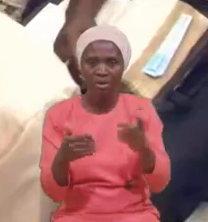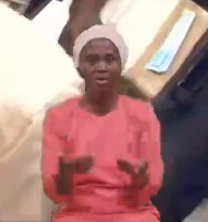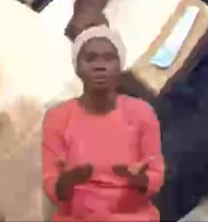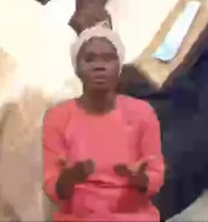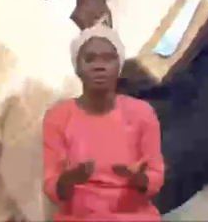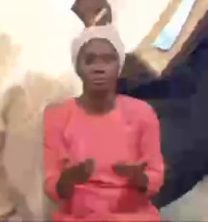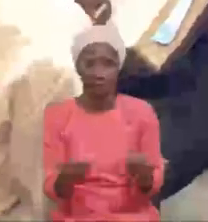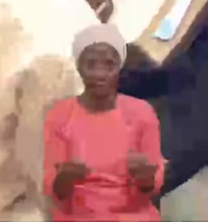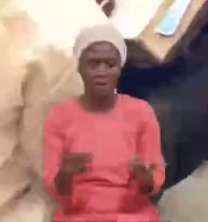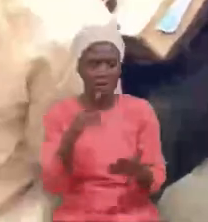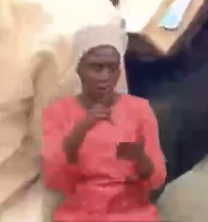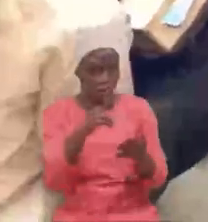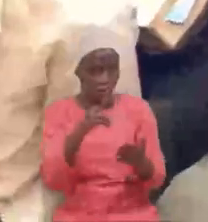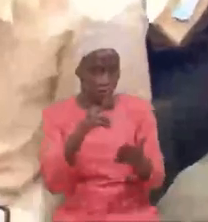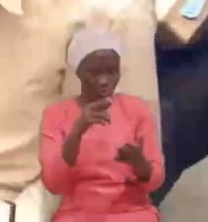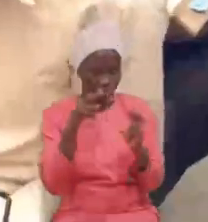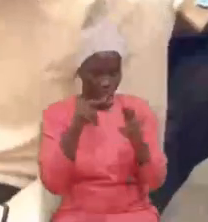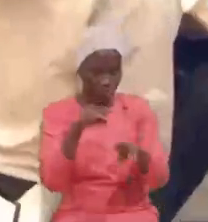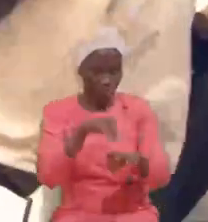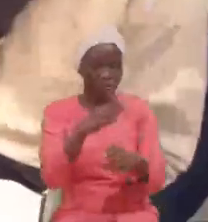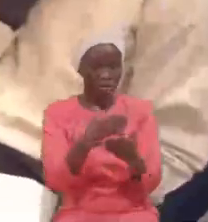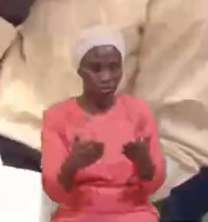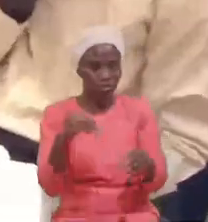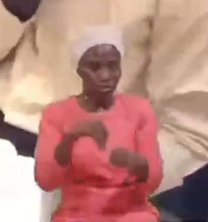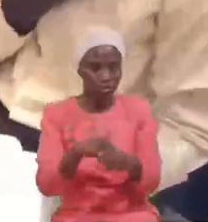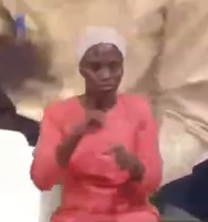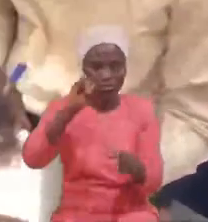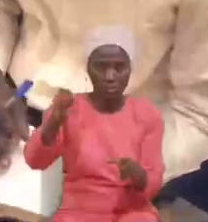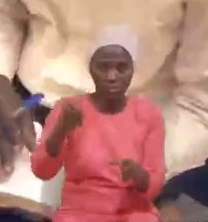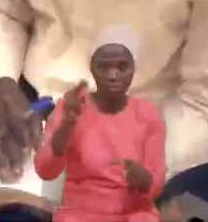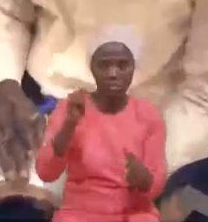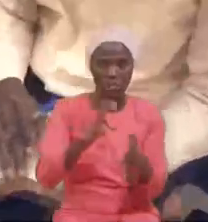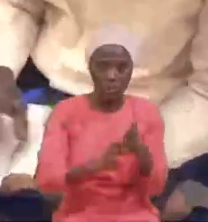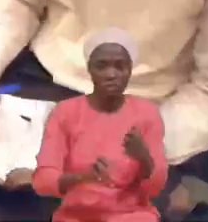personne. Regardez, voyons quelque chose. En Jean 12,